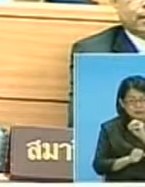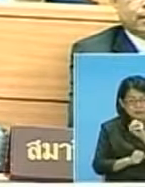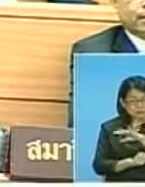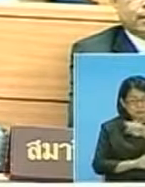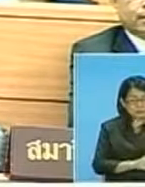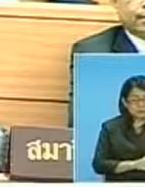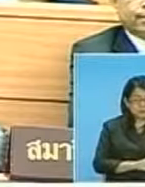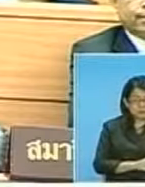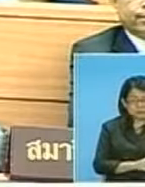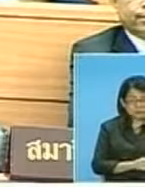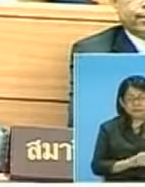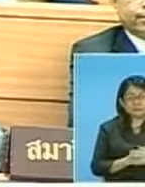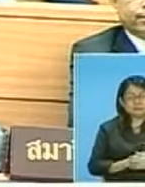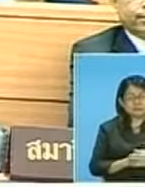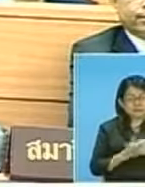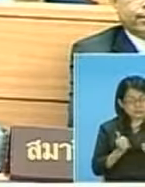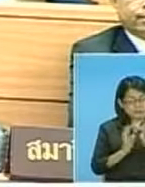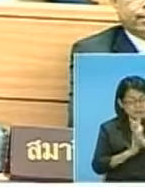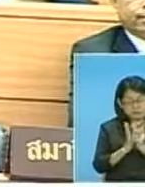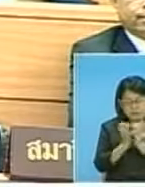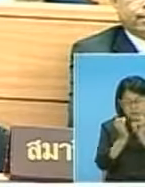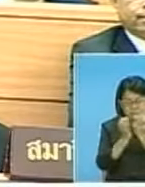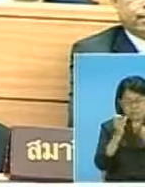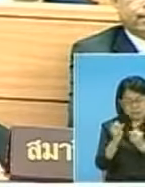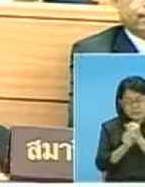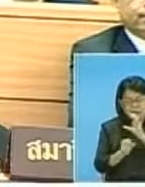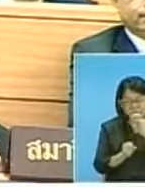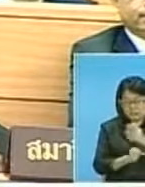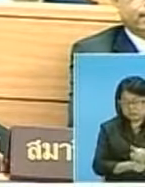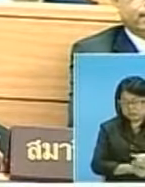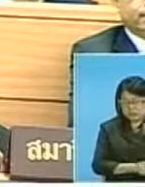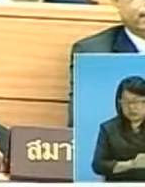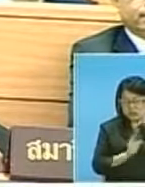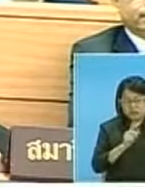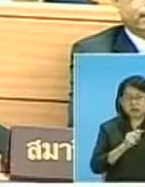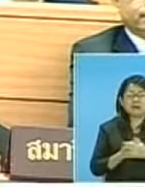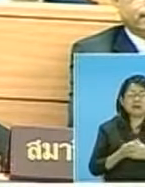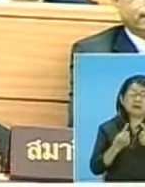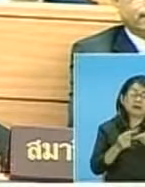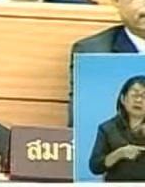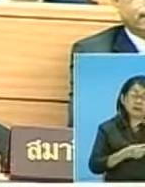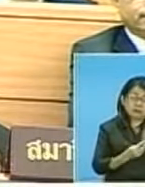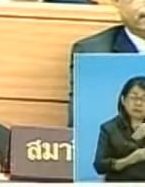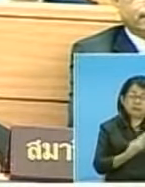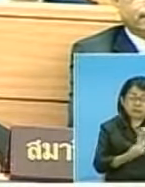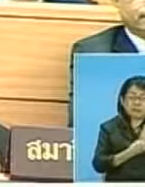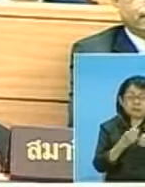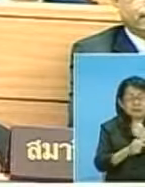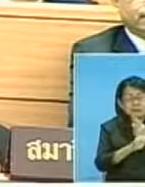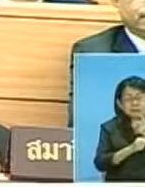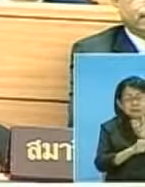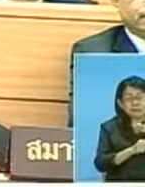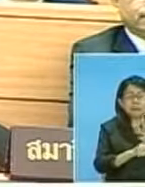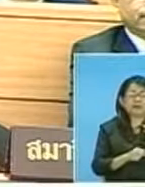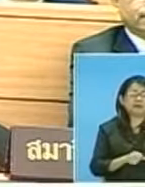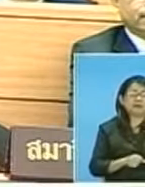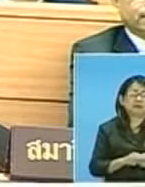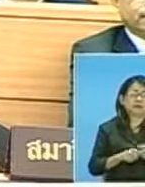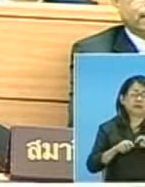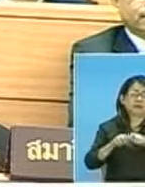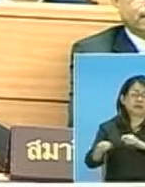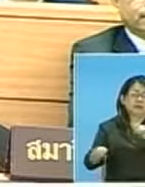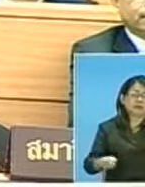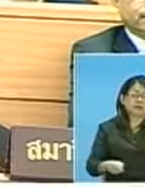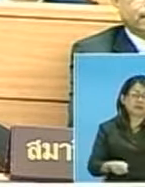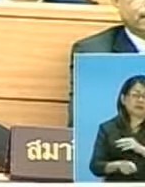ว้แล้วว่าเราจะมีร่มที่ดีที่สุดแต่ว่าใช้ได้ไม่กี่ปีนะฮะก็เป็นอันว่าต้องถู